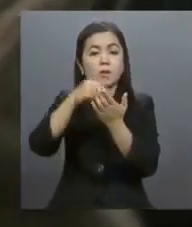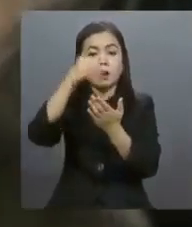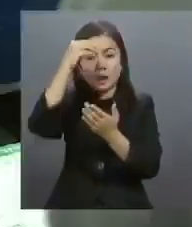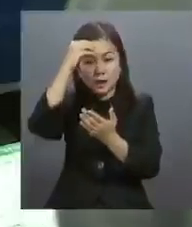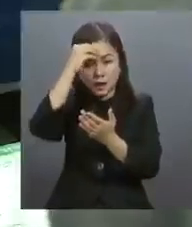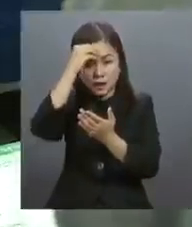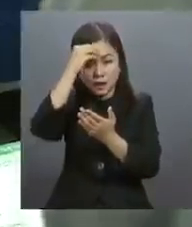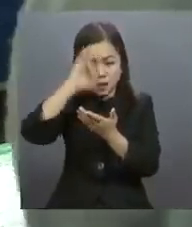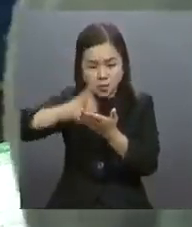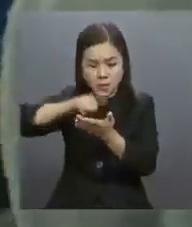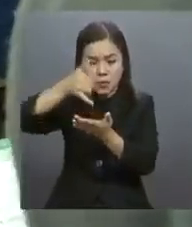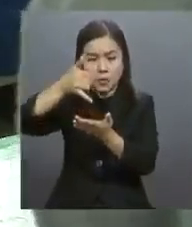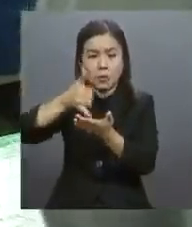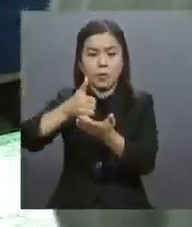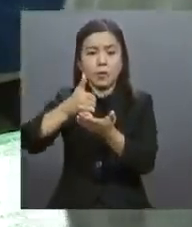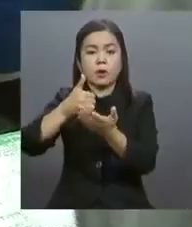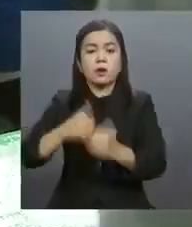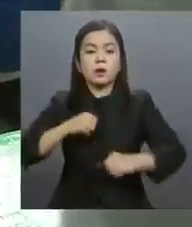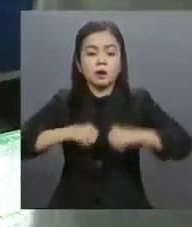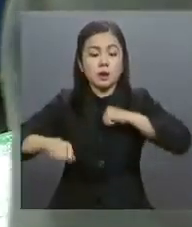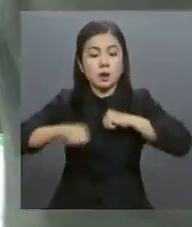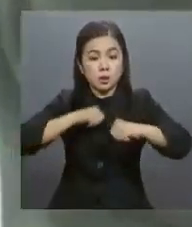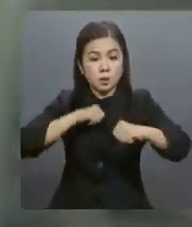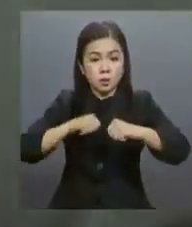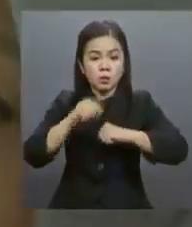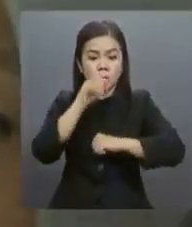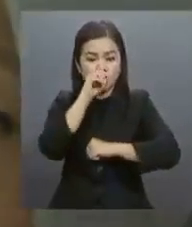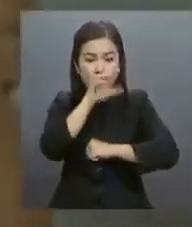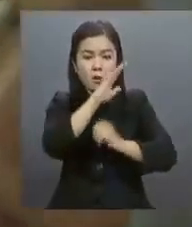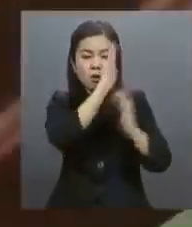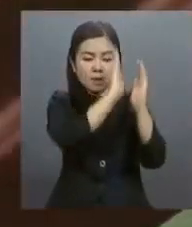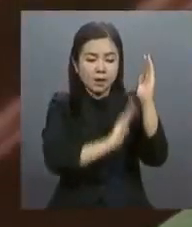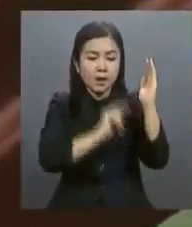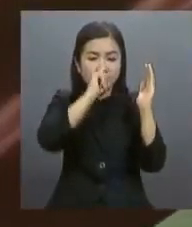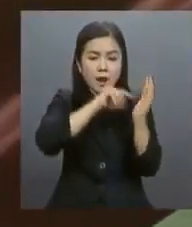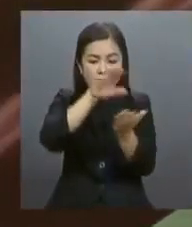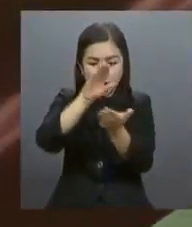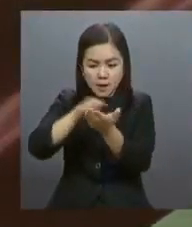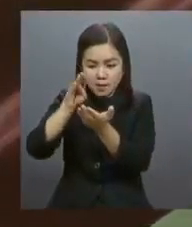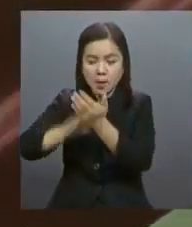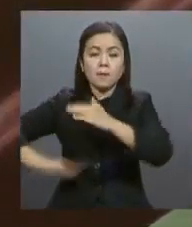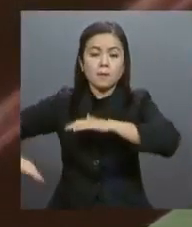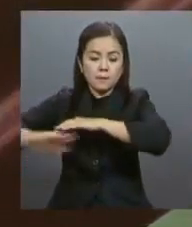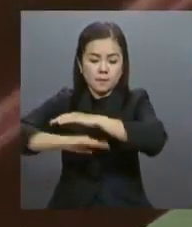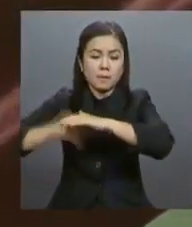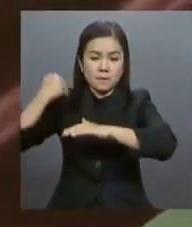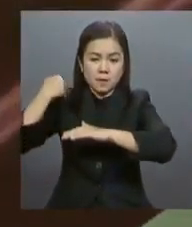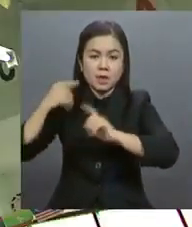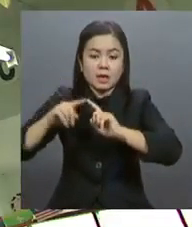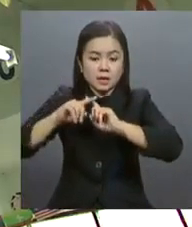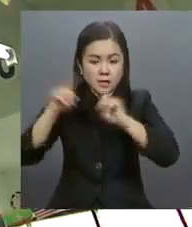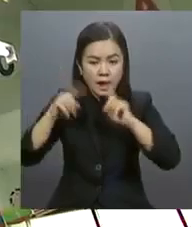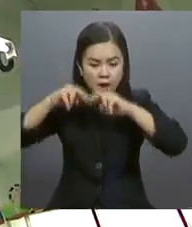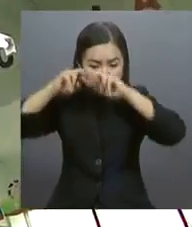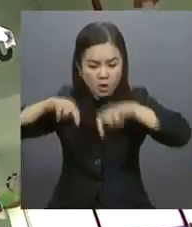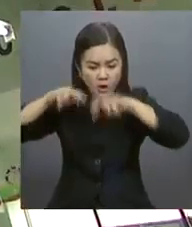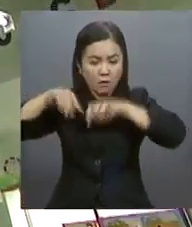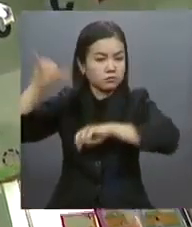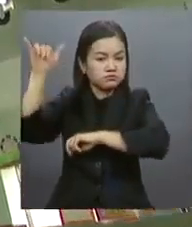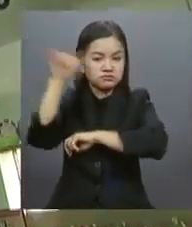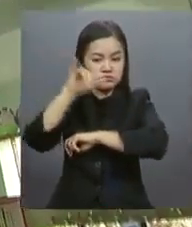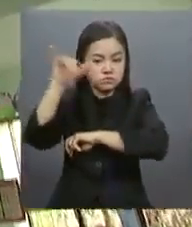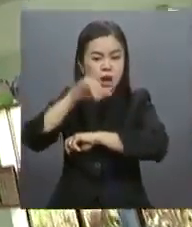ภาพเยาวชนหรือสสค.เห็นว่าแม้ประเทศไทยจะมีการเก็บข้อมูลพื้นฐานแต่ว่ายังคงขาดการวิเคราะห์ข้อมูลถึ